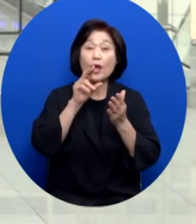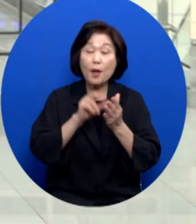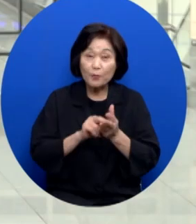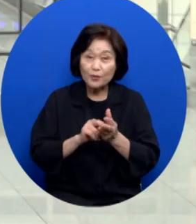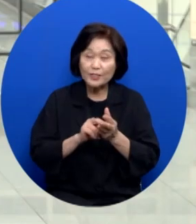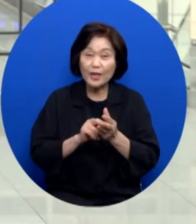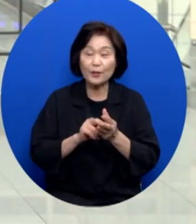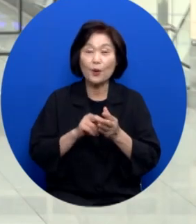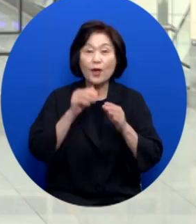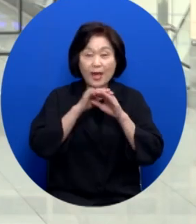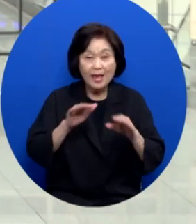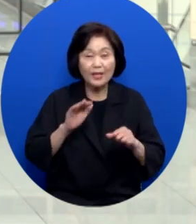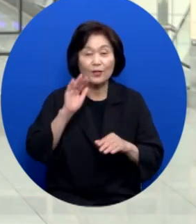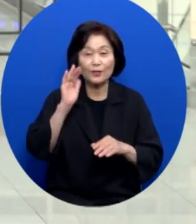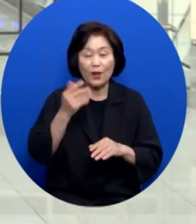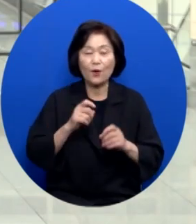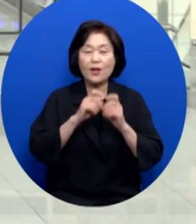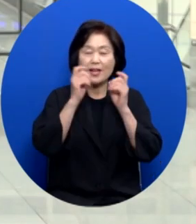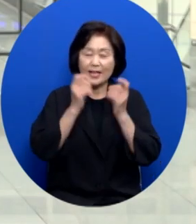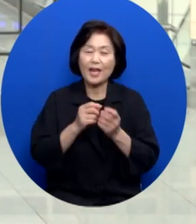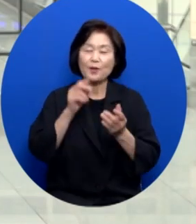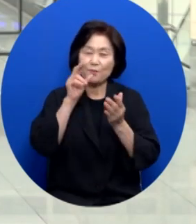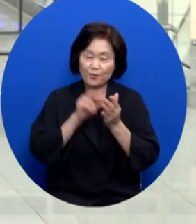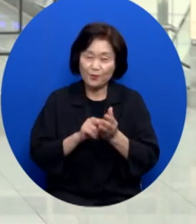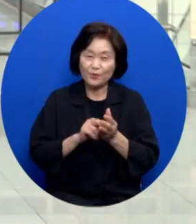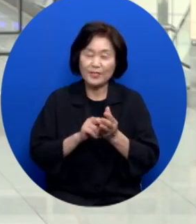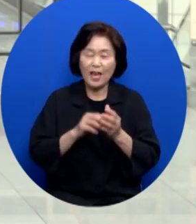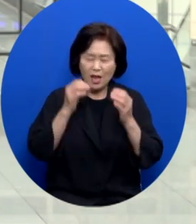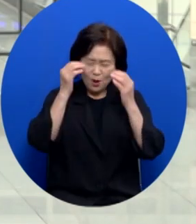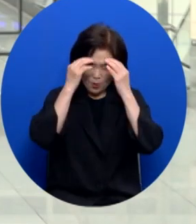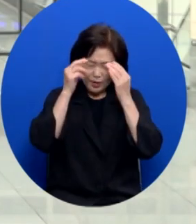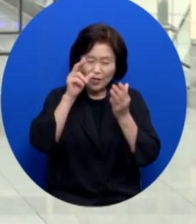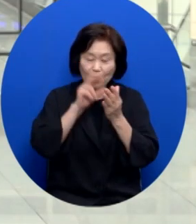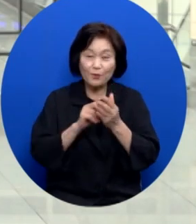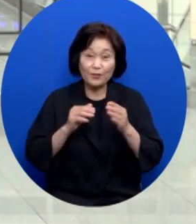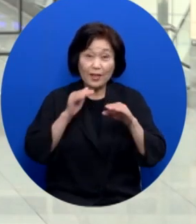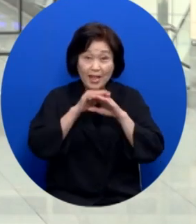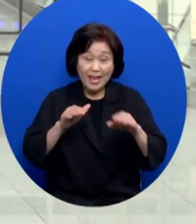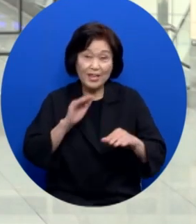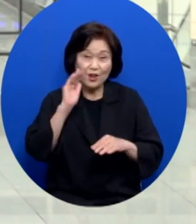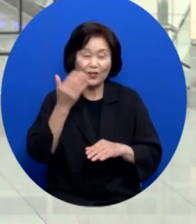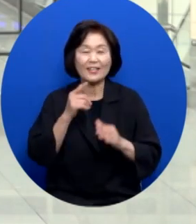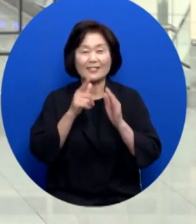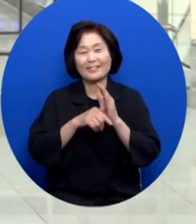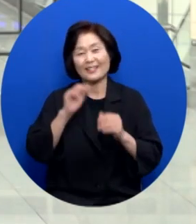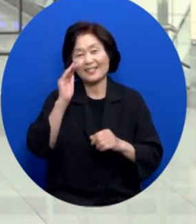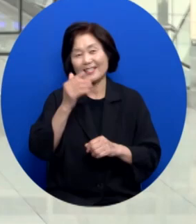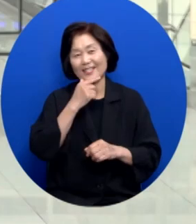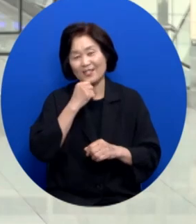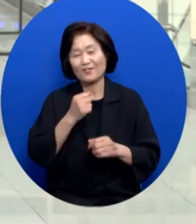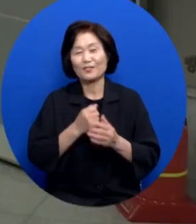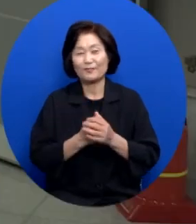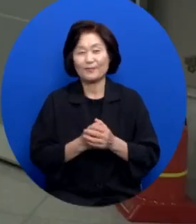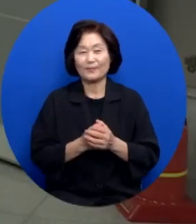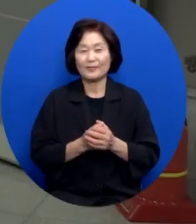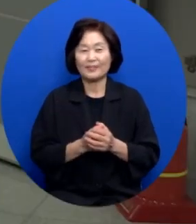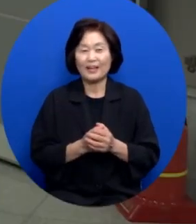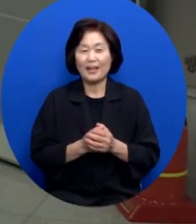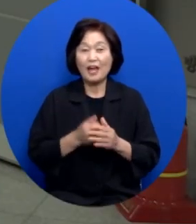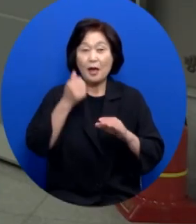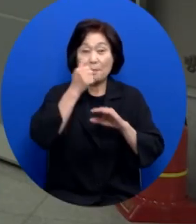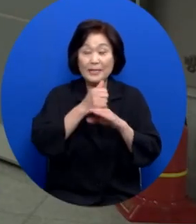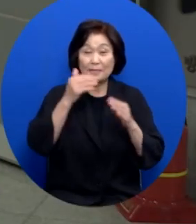돌파하고 또 개인적인 또 제 인생의 고난의 문제도 또 돌파할 수 있는 그런 시간이 좀 되었으면 좋겠습니다.